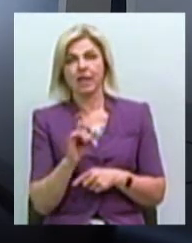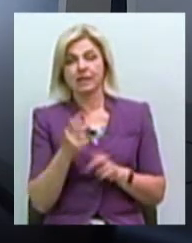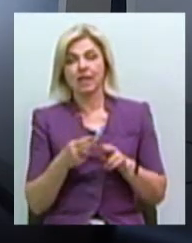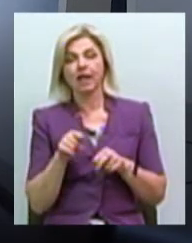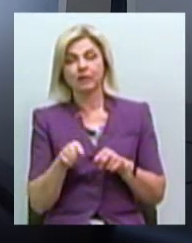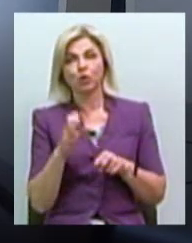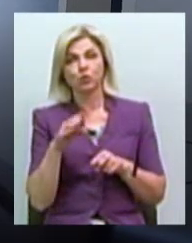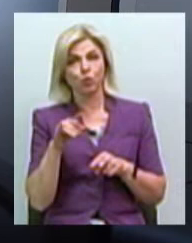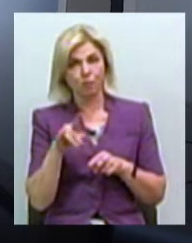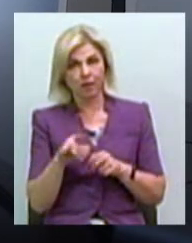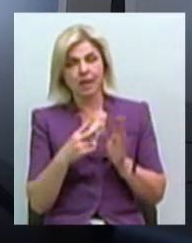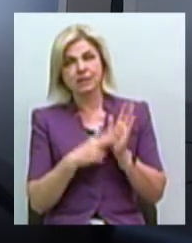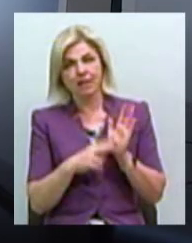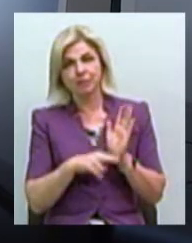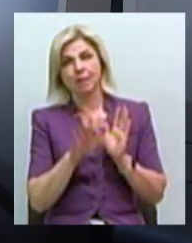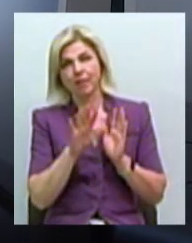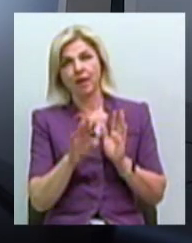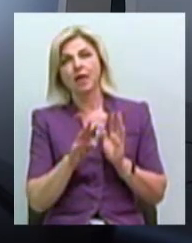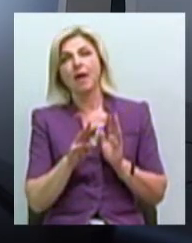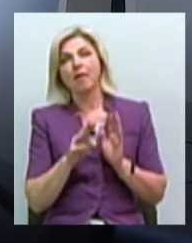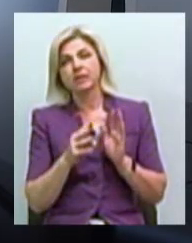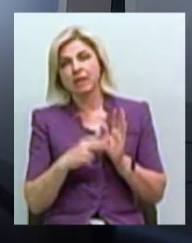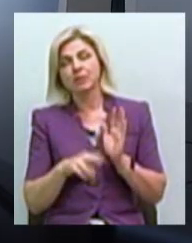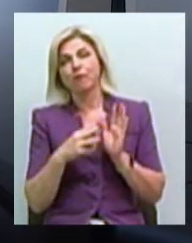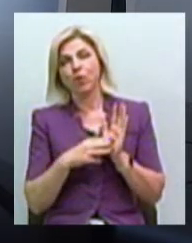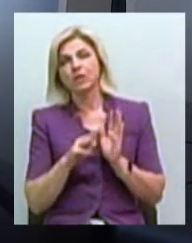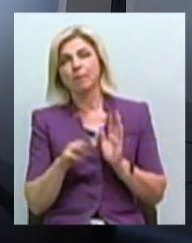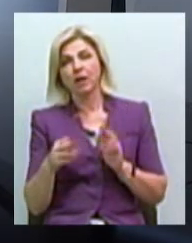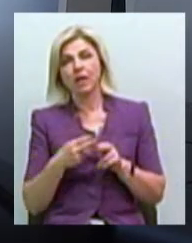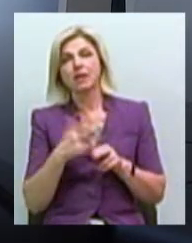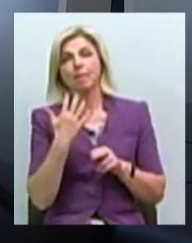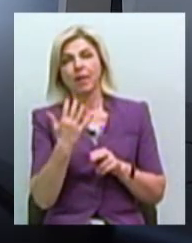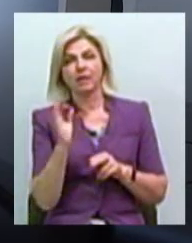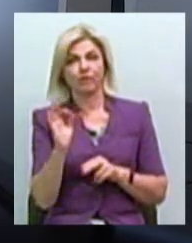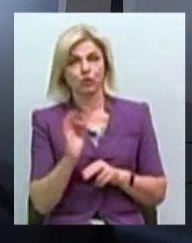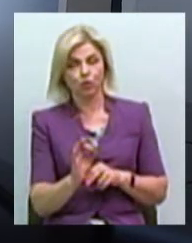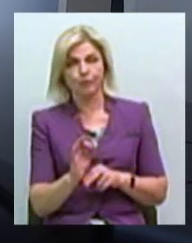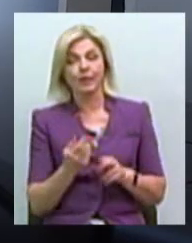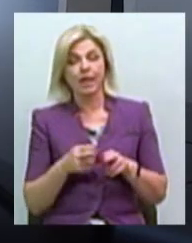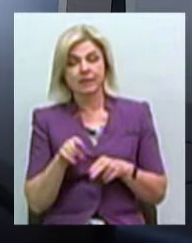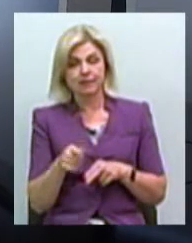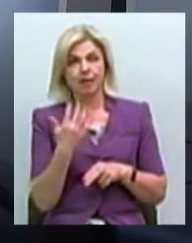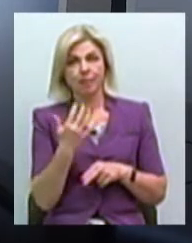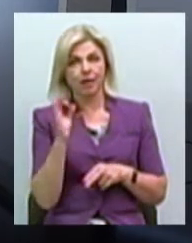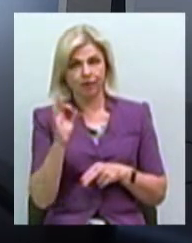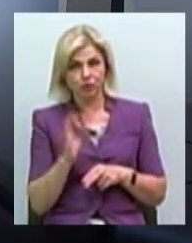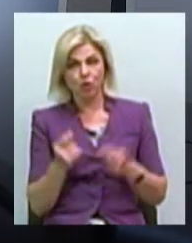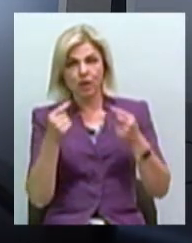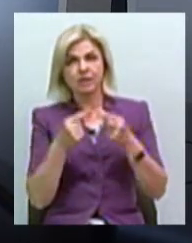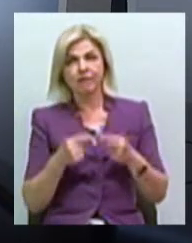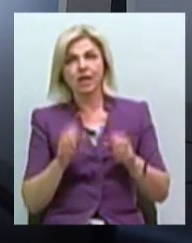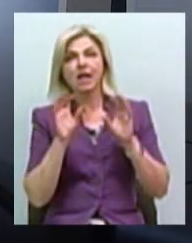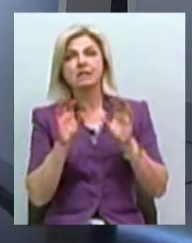от 75-78 мільйонів гривень. Це 5%. Так ці 5%, згідно з законом про регулювання